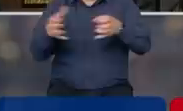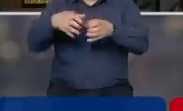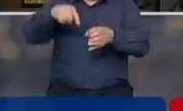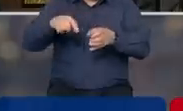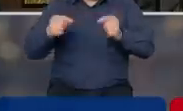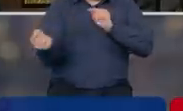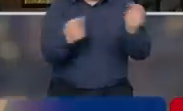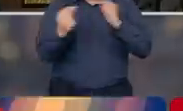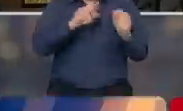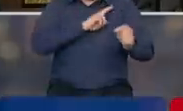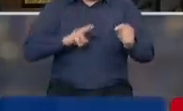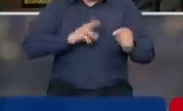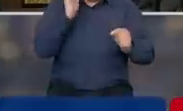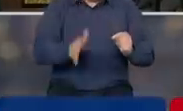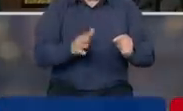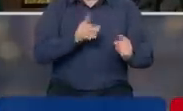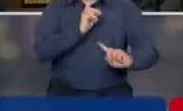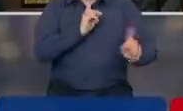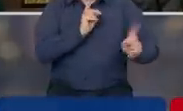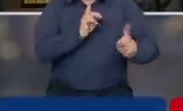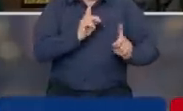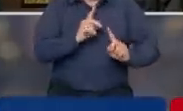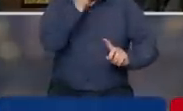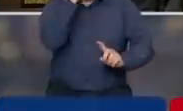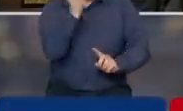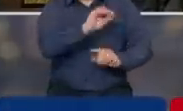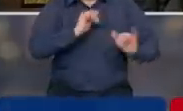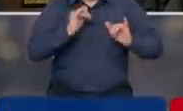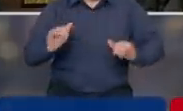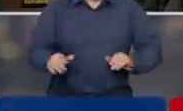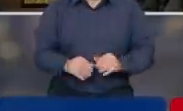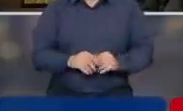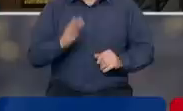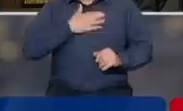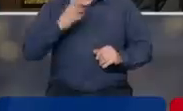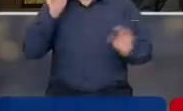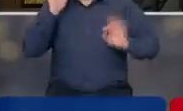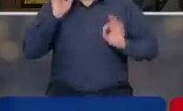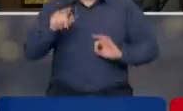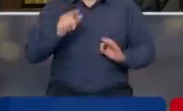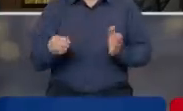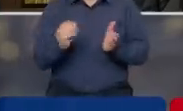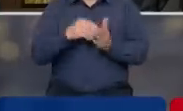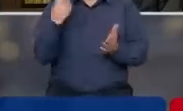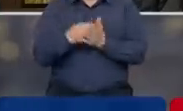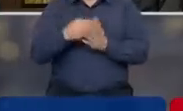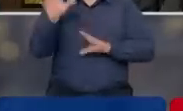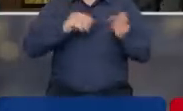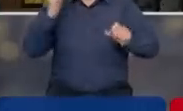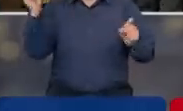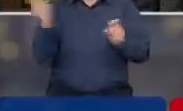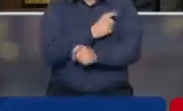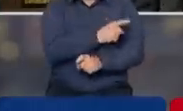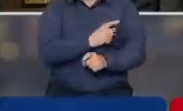z panem premierem żeby te szczegółowe informacje zameldować i już mamy tę informację potwierdzono że to dodatkowe środki z budżetu państwa